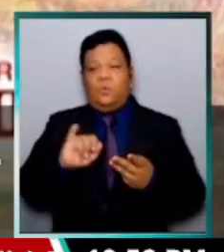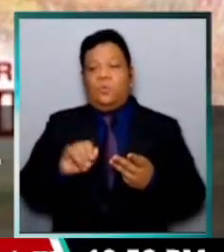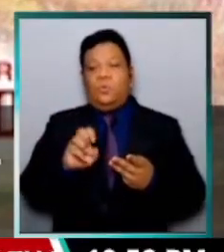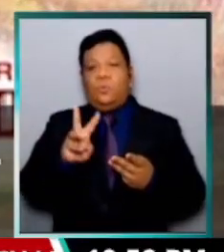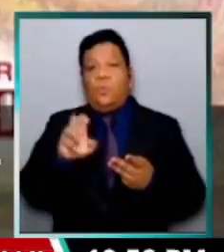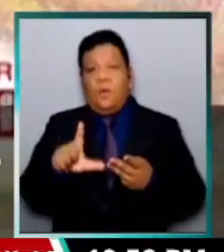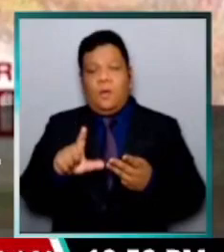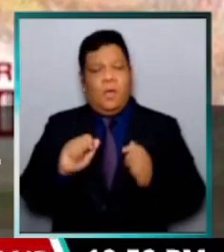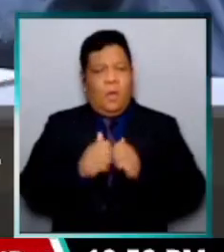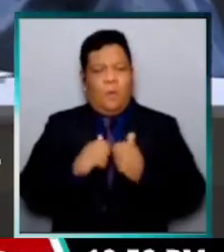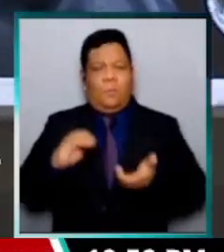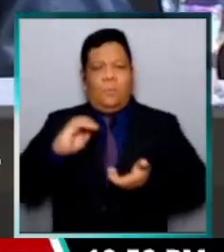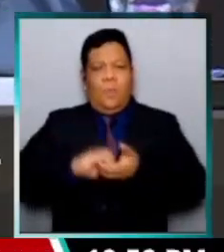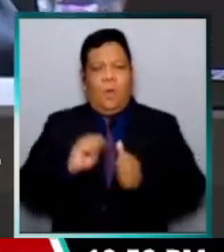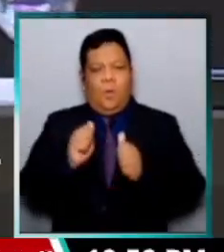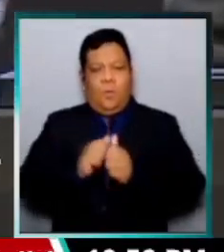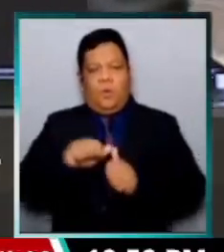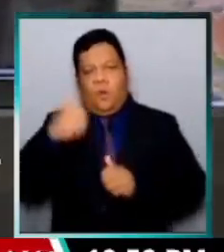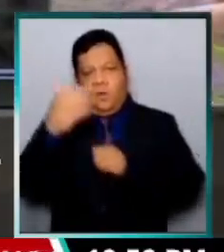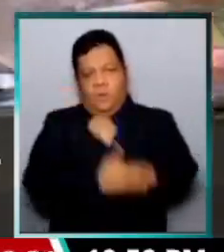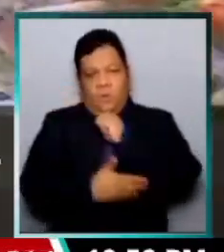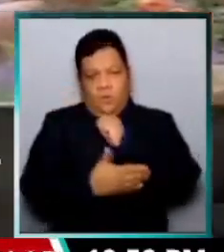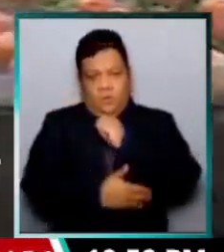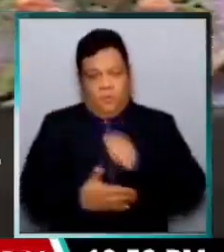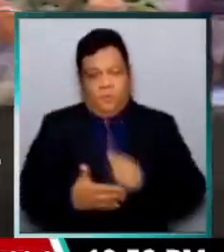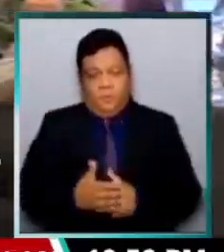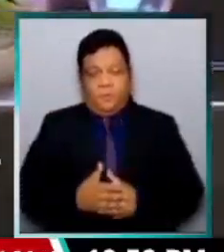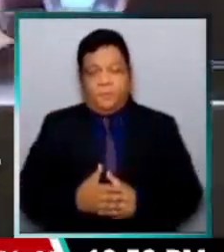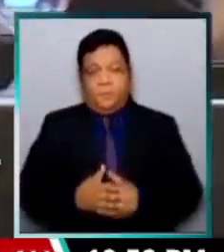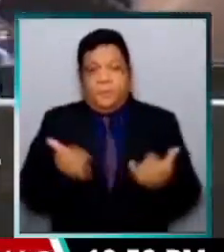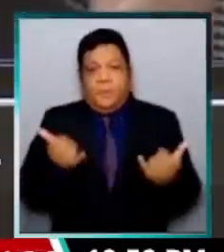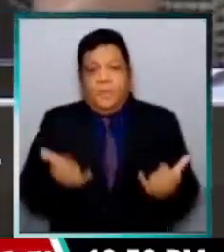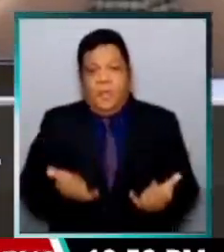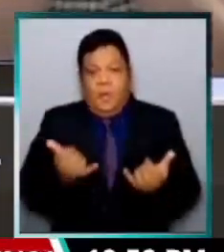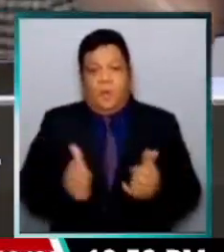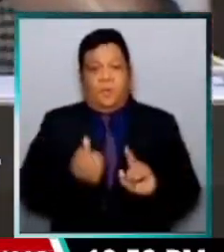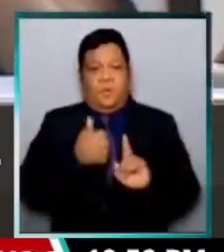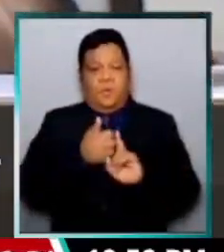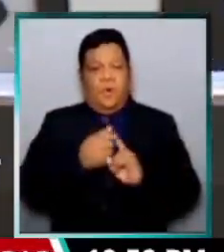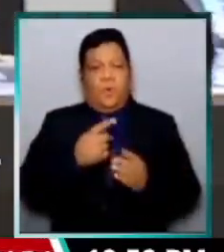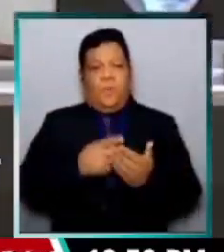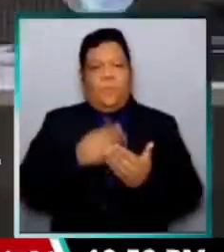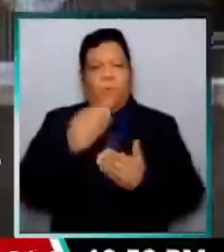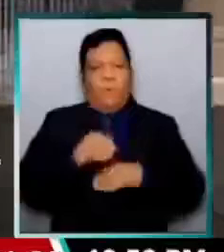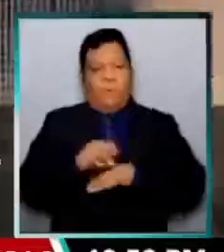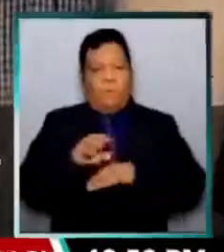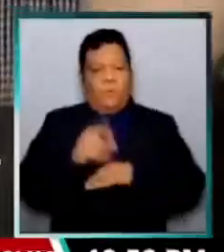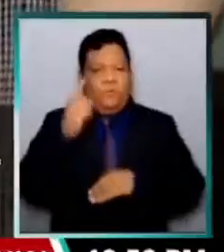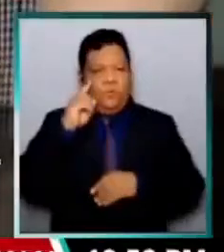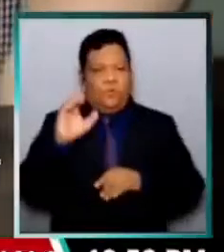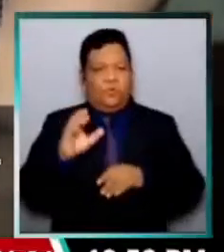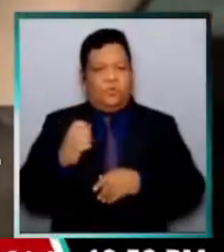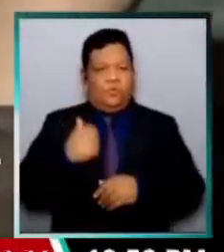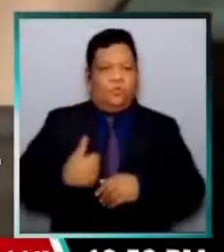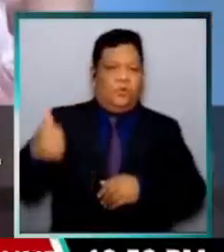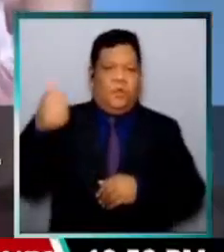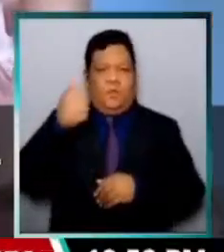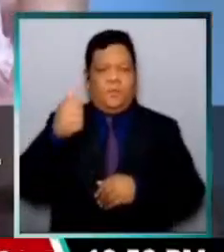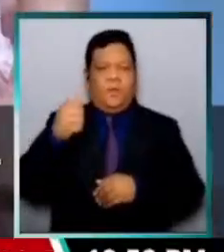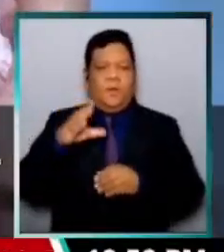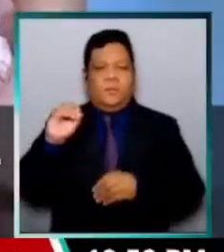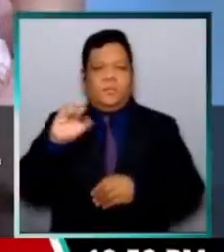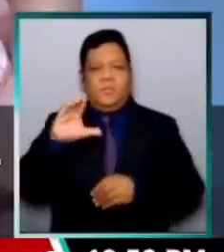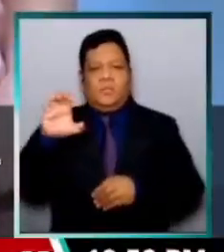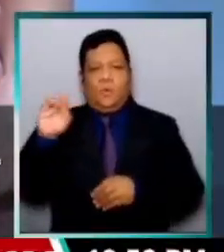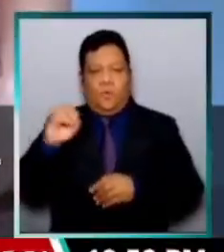global platforms. Kasalukuyan rin siyang programming consultant to the chairman and CEO ng GMA Network na